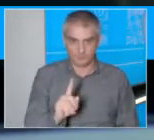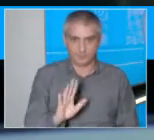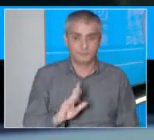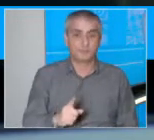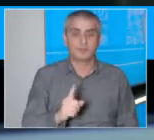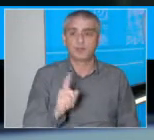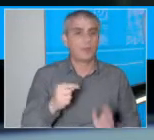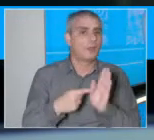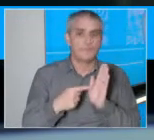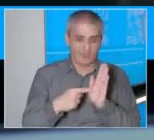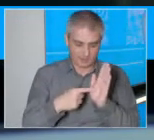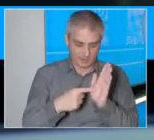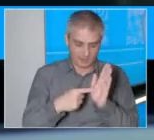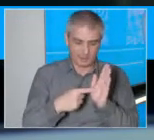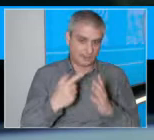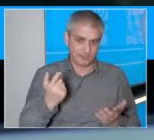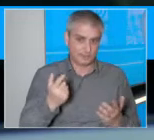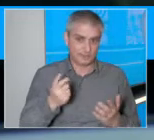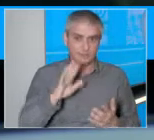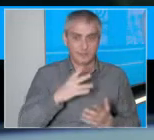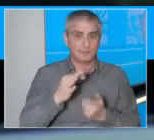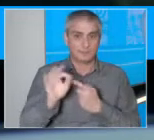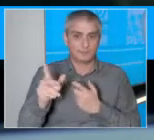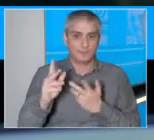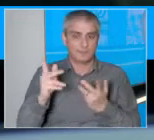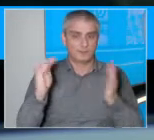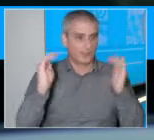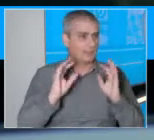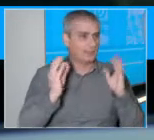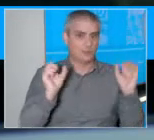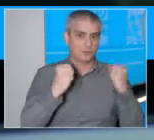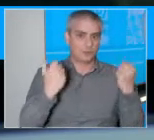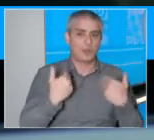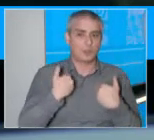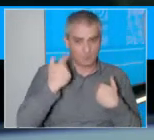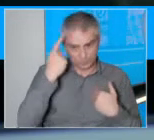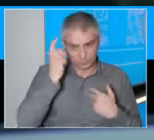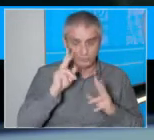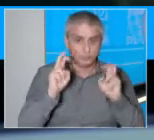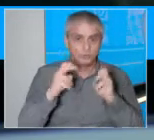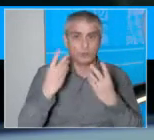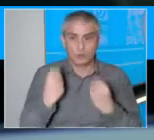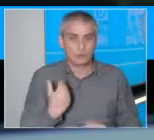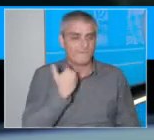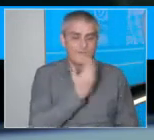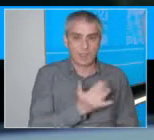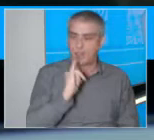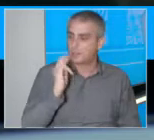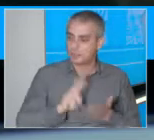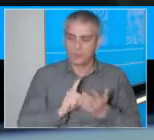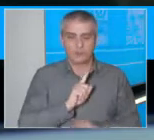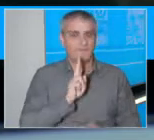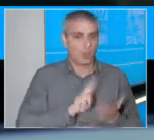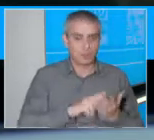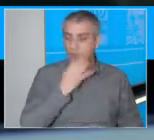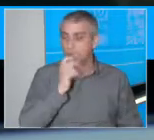המדינה. לא בגלל שנדב ואביהו הקריבו אש זרה, נפסיק להקטיר תורת, בסדר? כן. אנחנו יודעים שיש מושגים של טוב ורע, נכון ולא נכון,